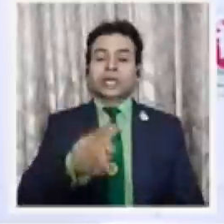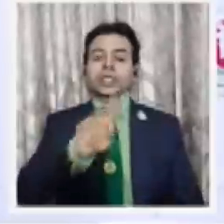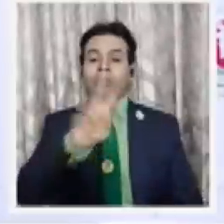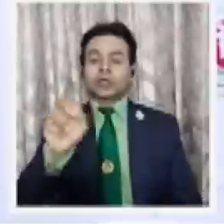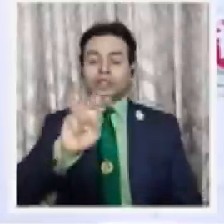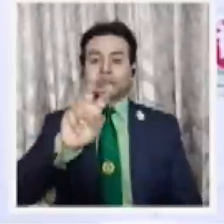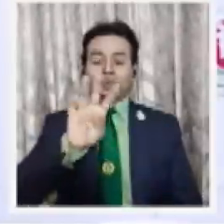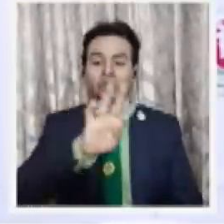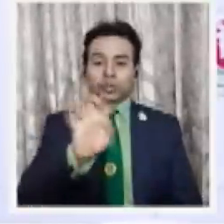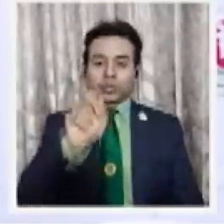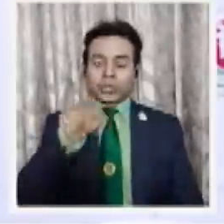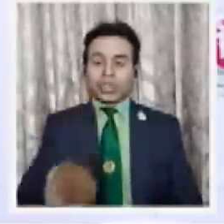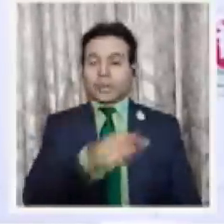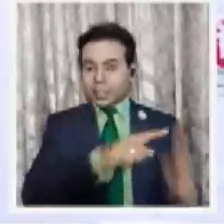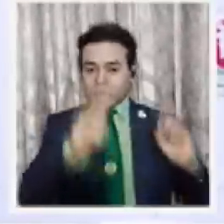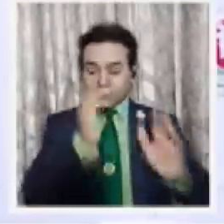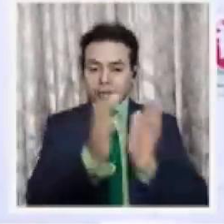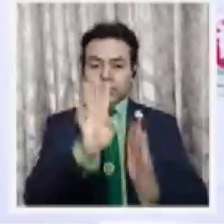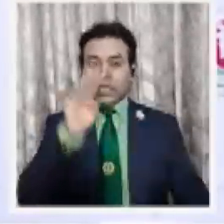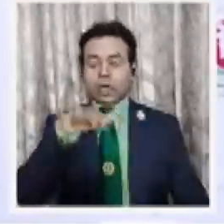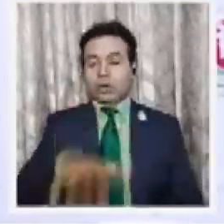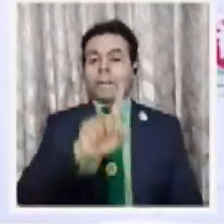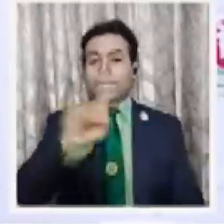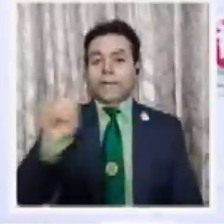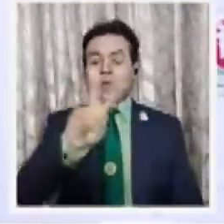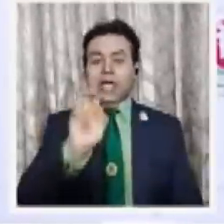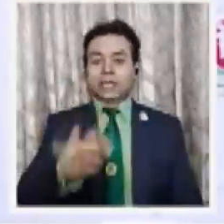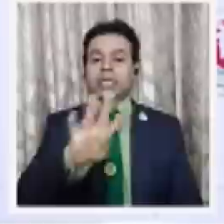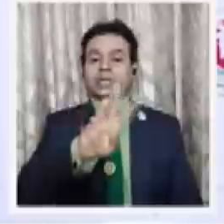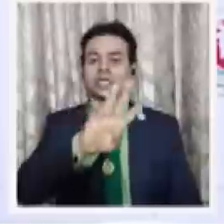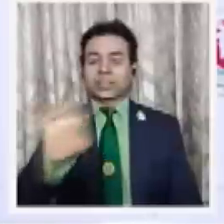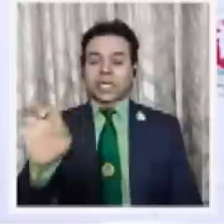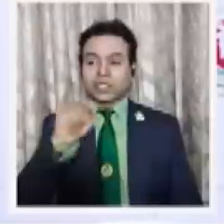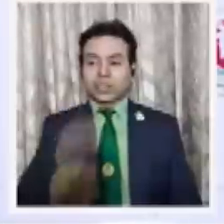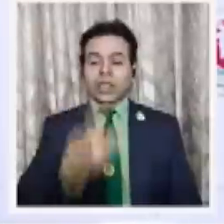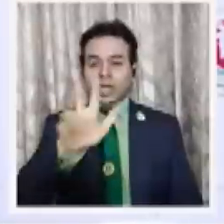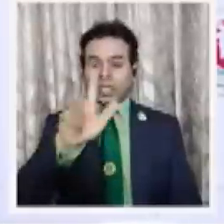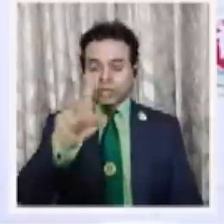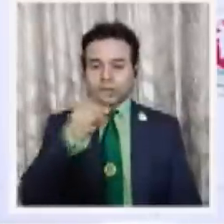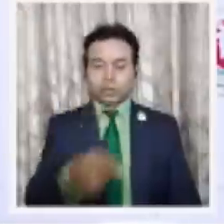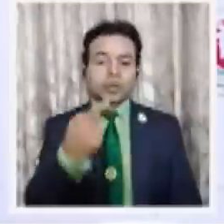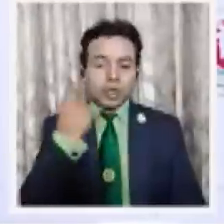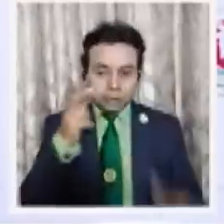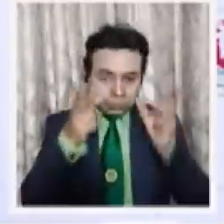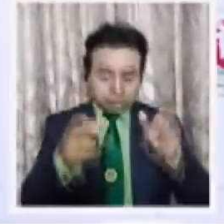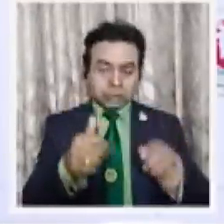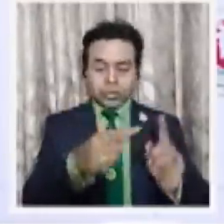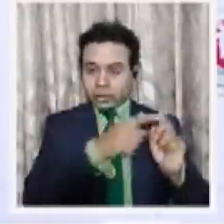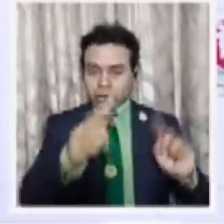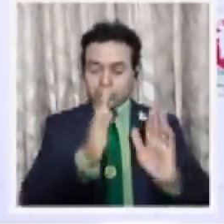18,612 জন। 24 ঘন্টায় কোয়ারেন্টাইনে যুক্ত হয়েছে 2,484 জন এবং এ পর্যন্ত কোয়ারেন্টাইনে